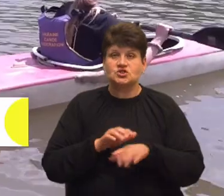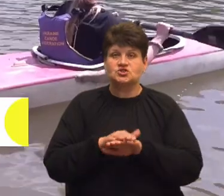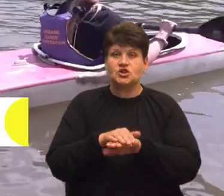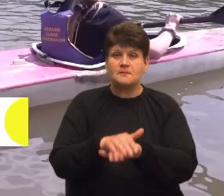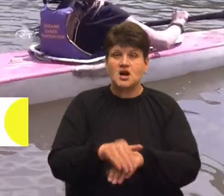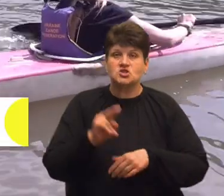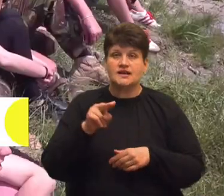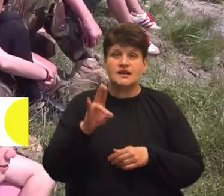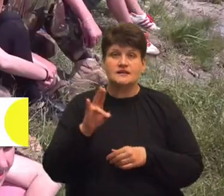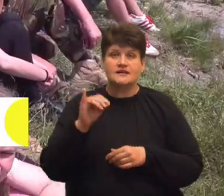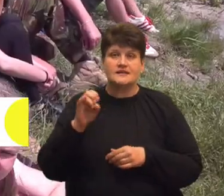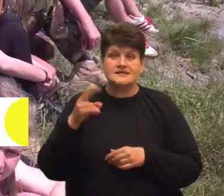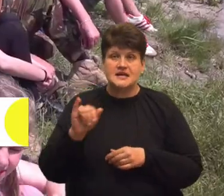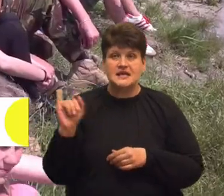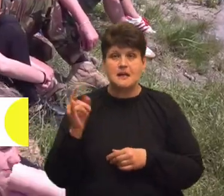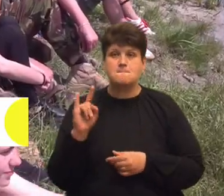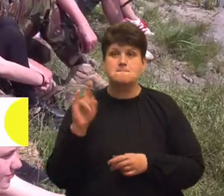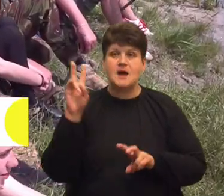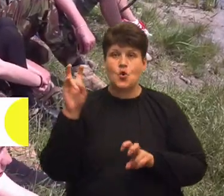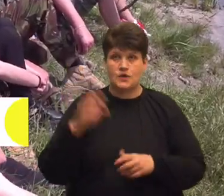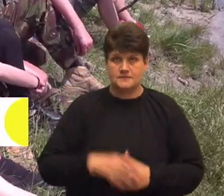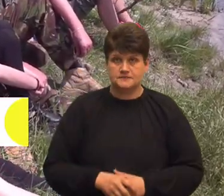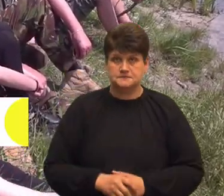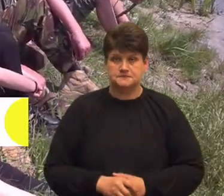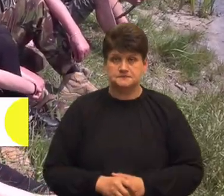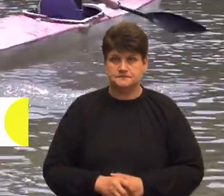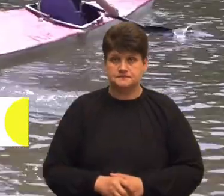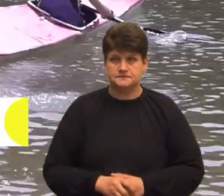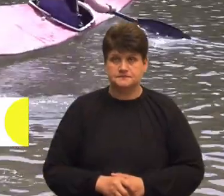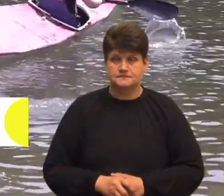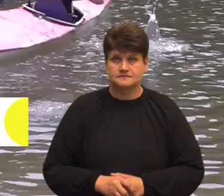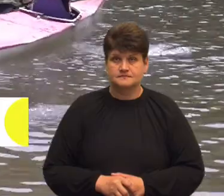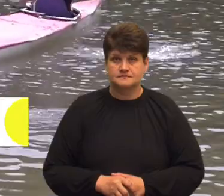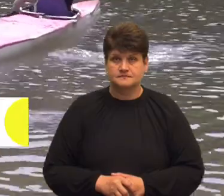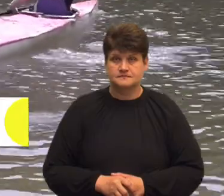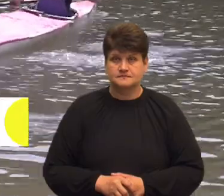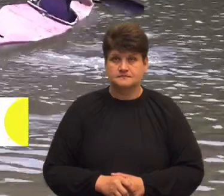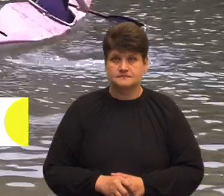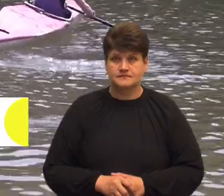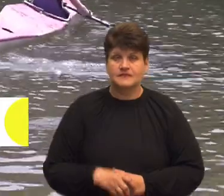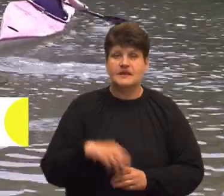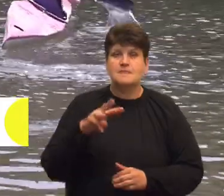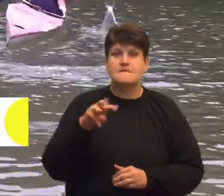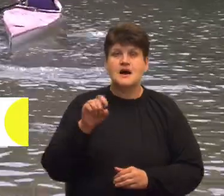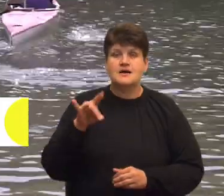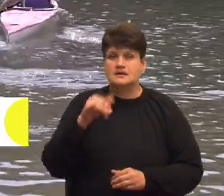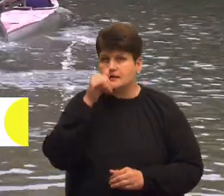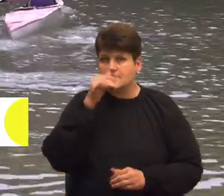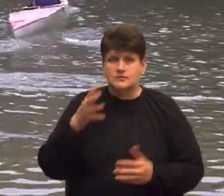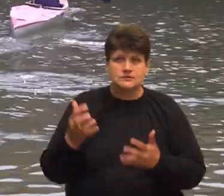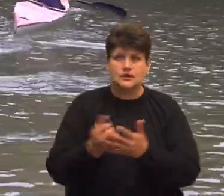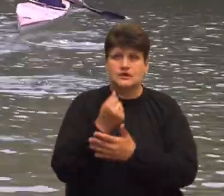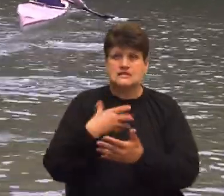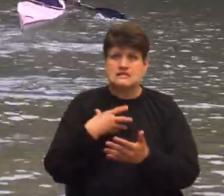та мамелюки Марта варта варта Марта матус не змогла наздогнати свого